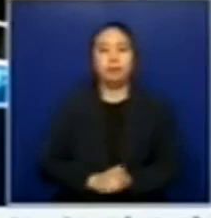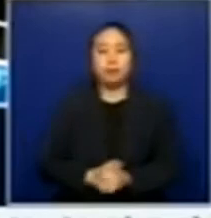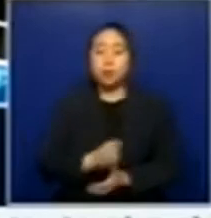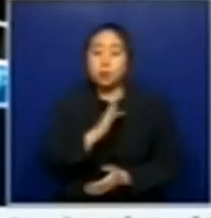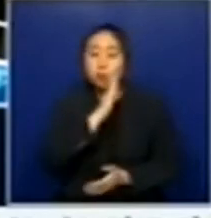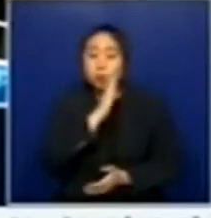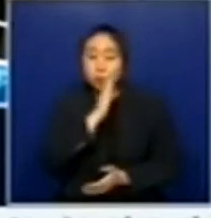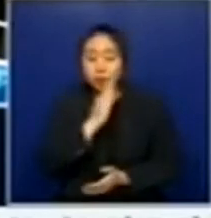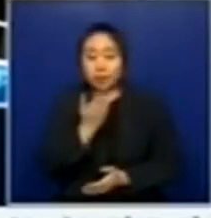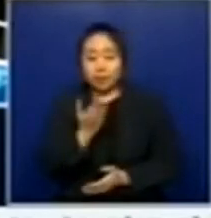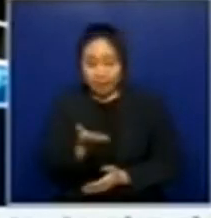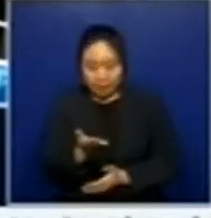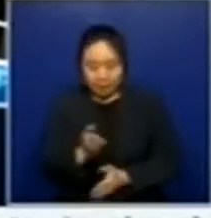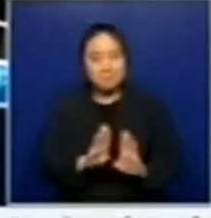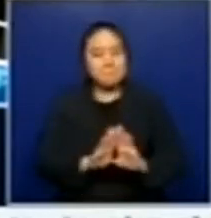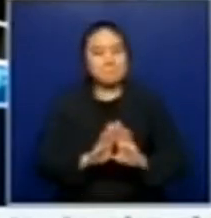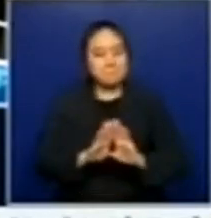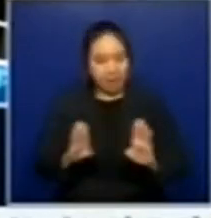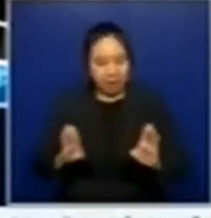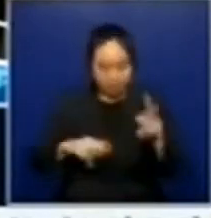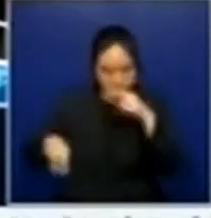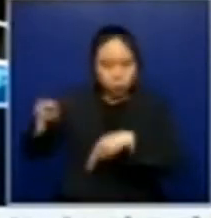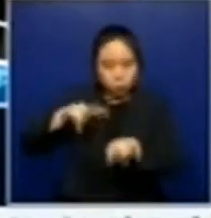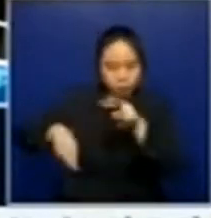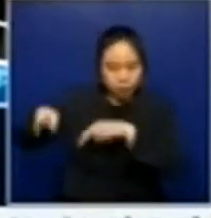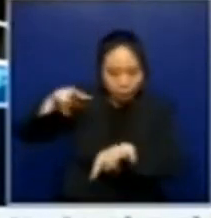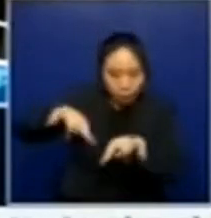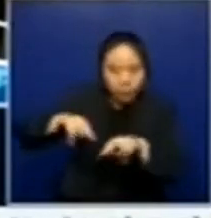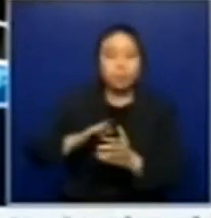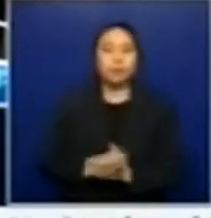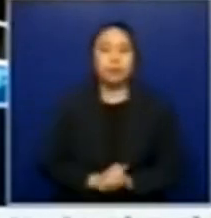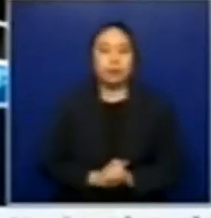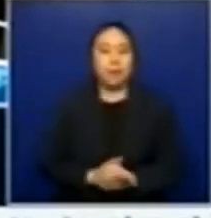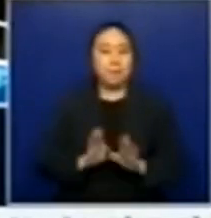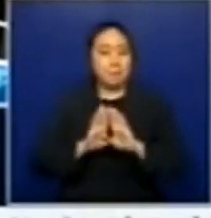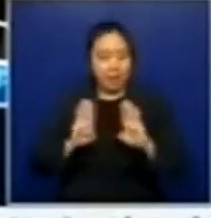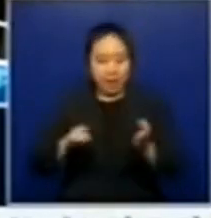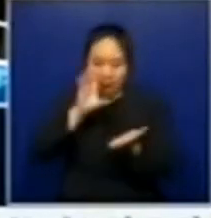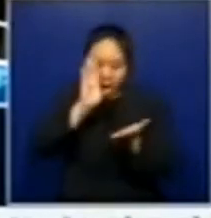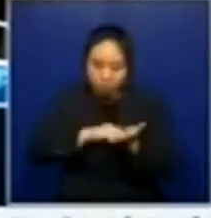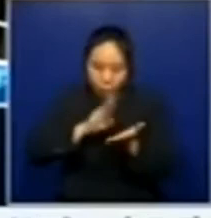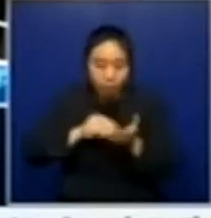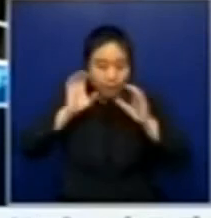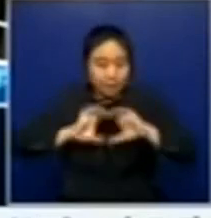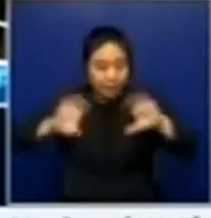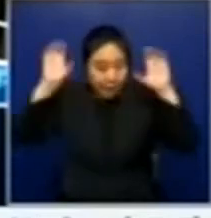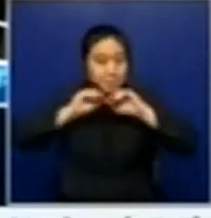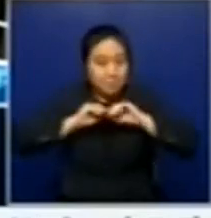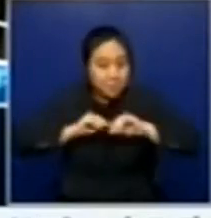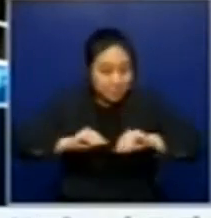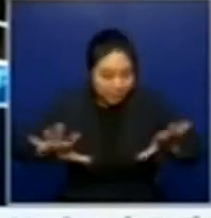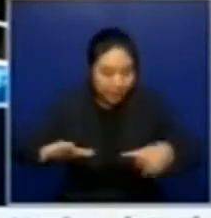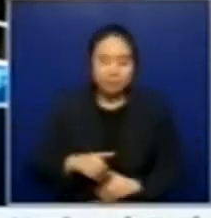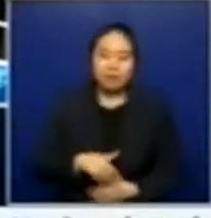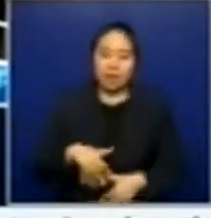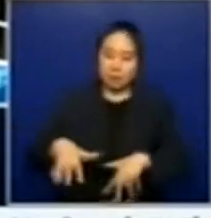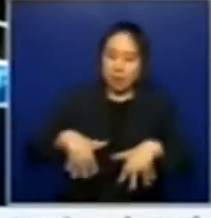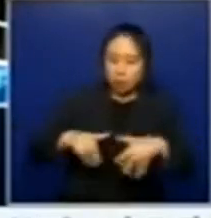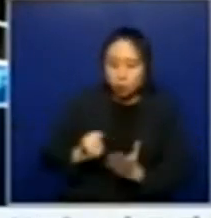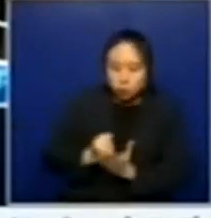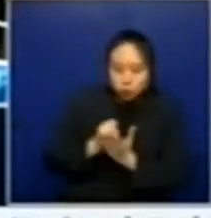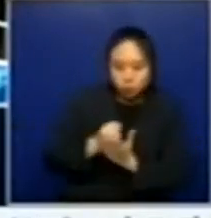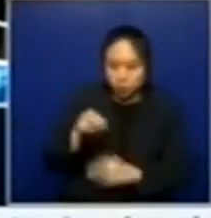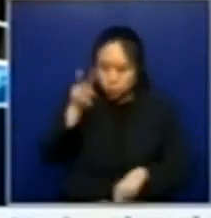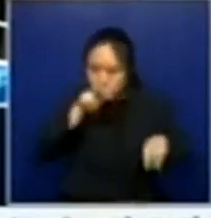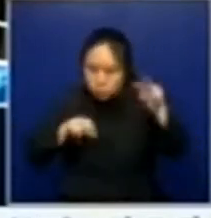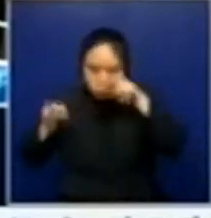เปิดให้มีการตรวจสอบถ้าท่านเปิดให้มีการเผยแพร่ข้อมูลของราชการประชาชนก็มาช่วยกันตรวจสอบนี่เป็นหลัก